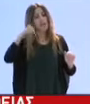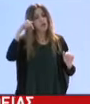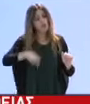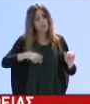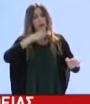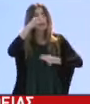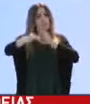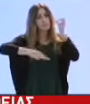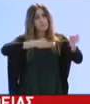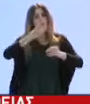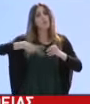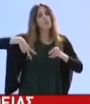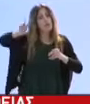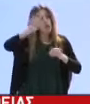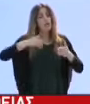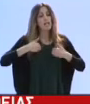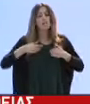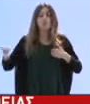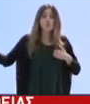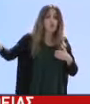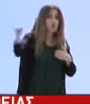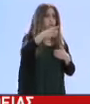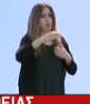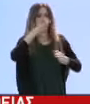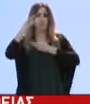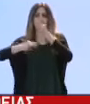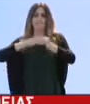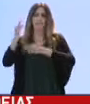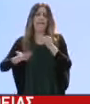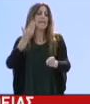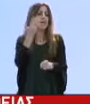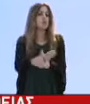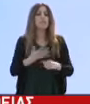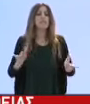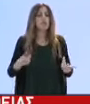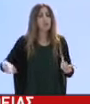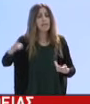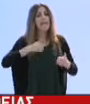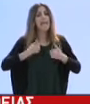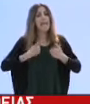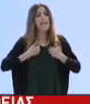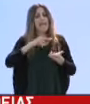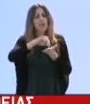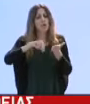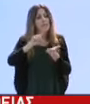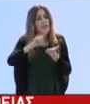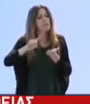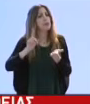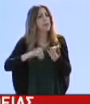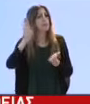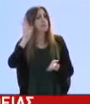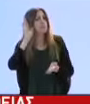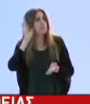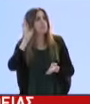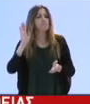αυτούς, να τους ζητήσω ένα απλό πράγμα. Να τους ζητήσω να μας ακούσουν, να δουν τη μεγάλη